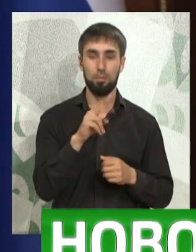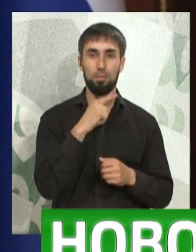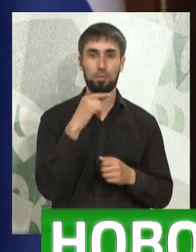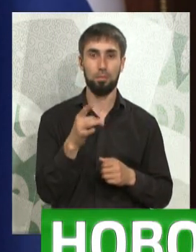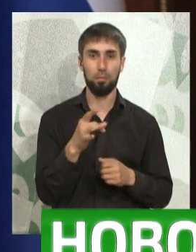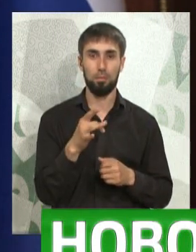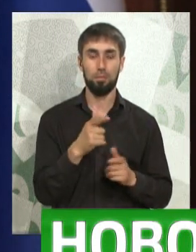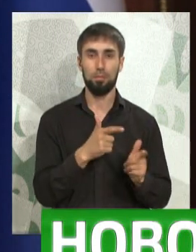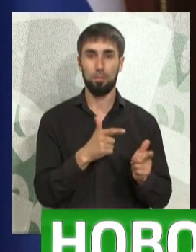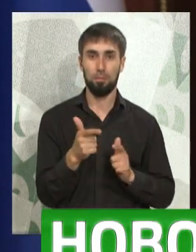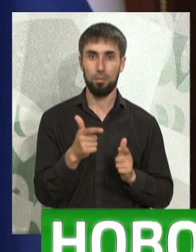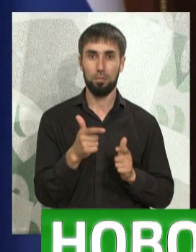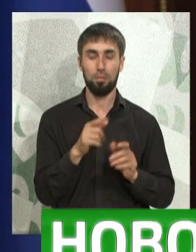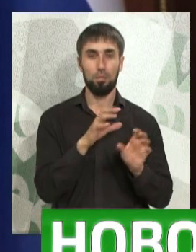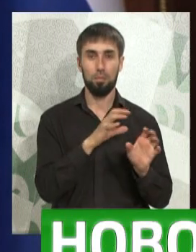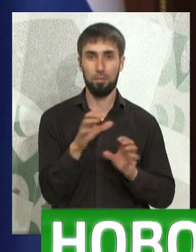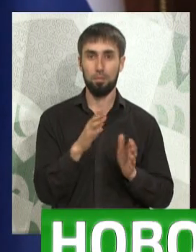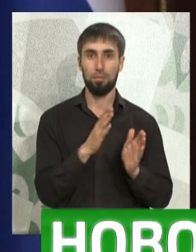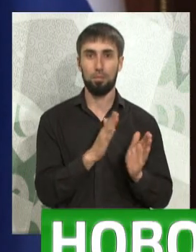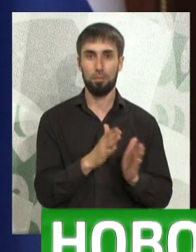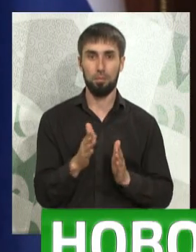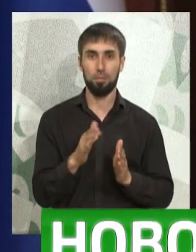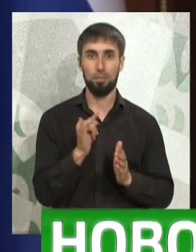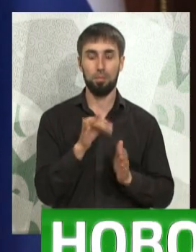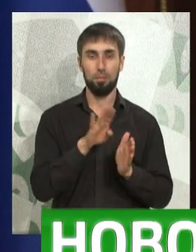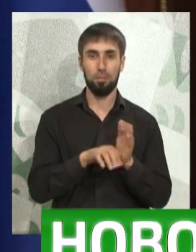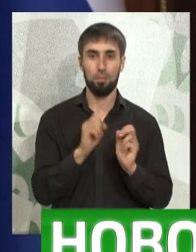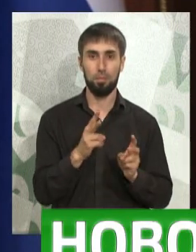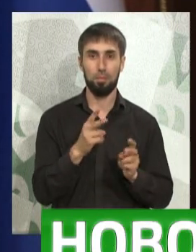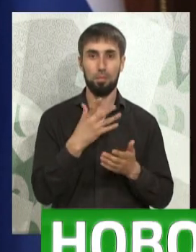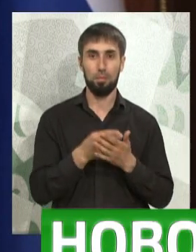Ингушетия готово обеспечить порядок и безопасность нашей республики.